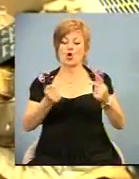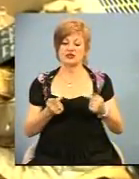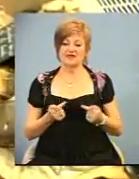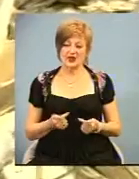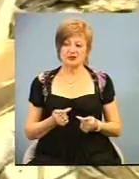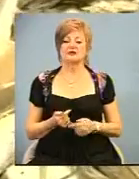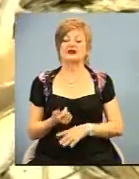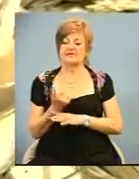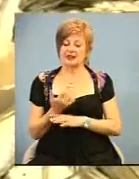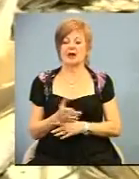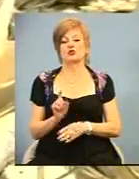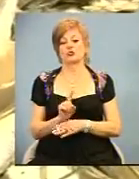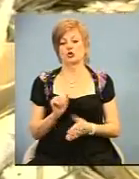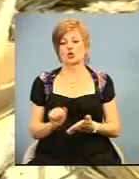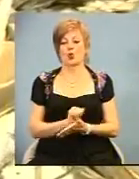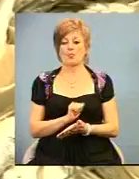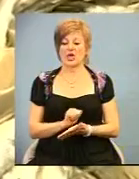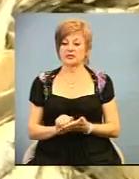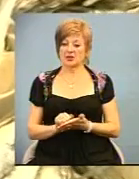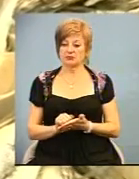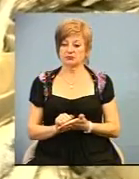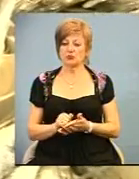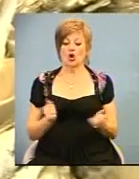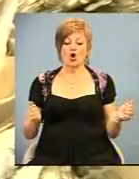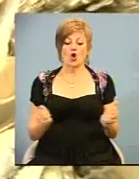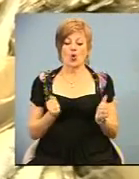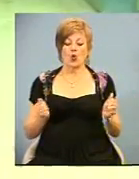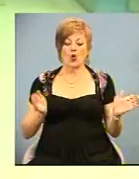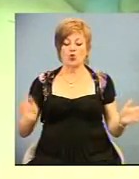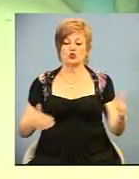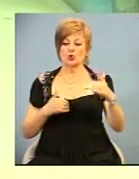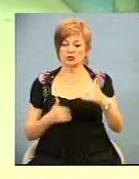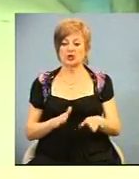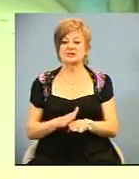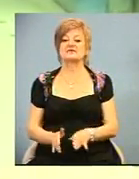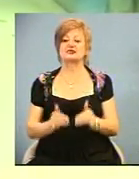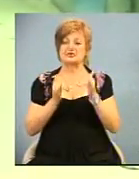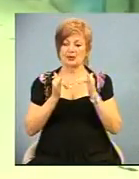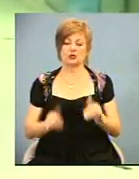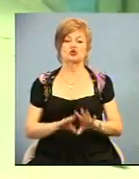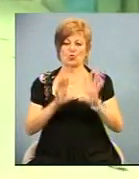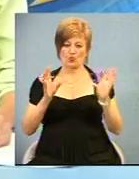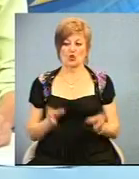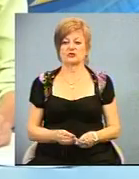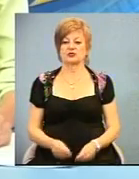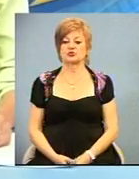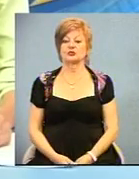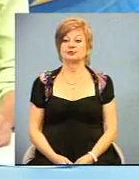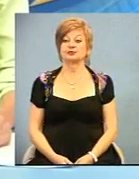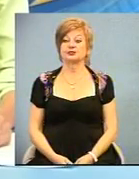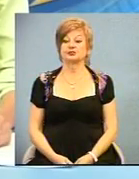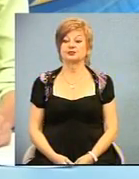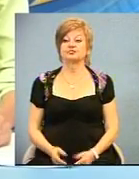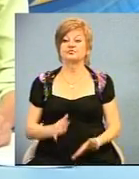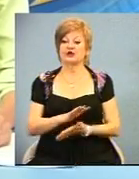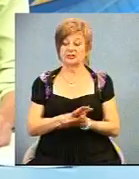відповідають вимогам нормативних документів. Холодильний ланцюг забезпечений в повному обсязі. Далі у